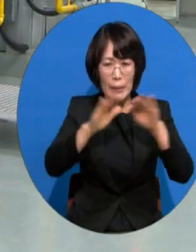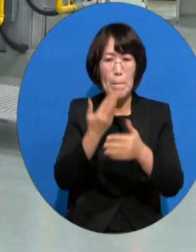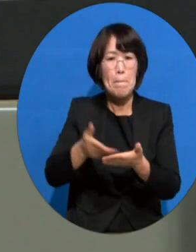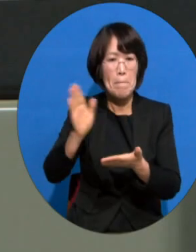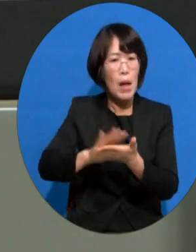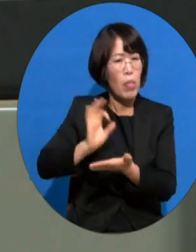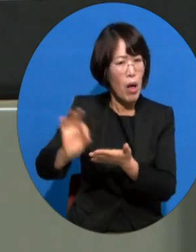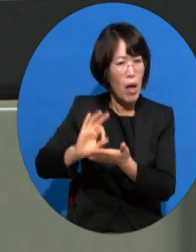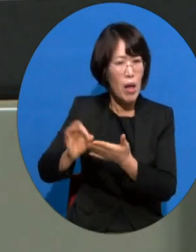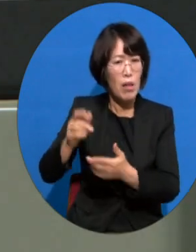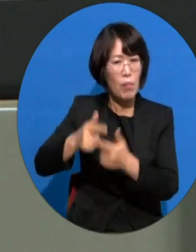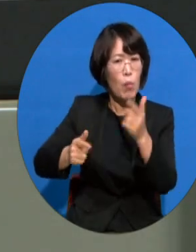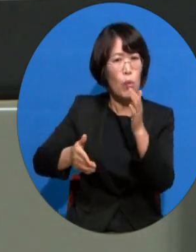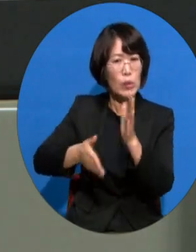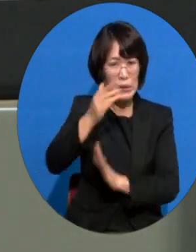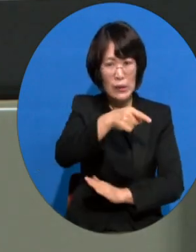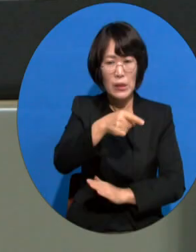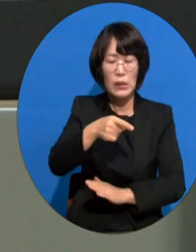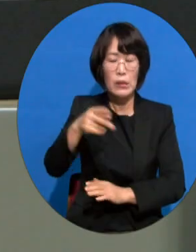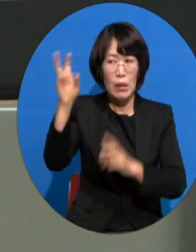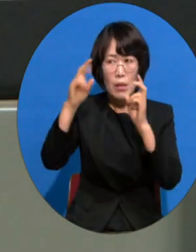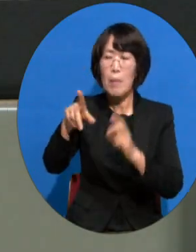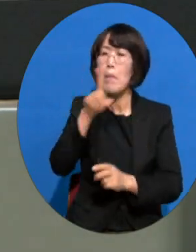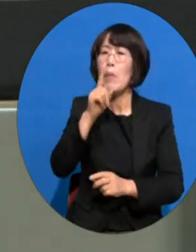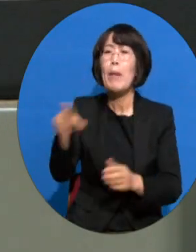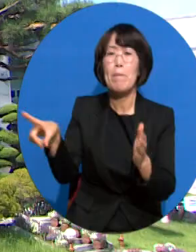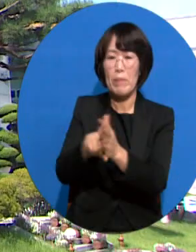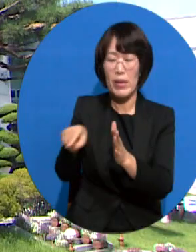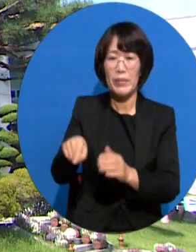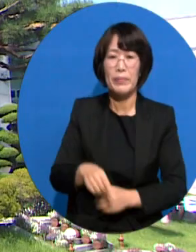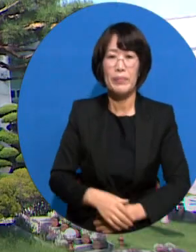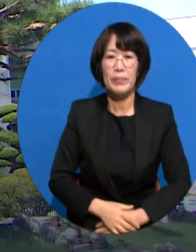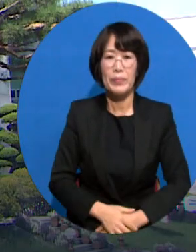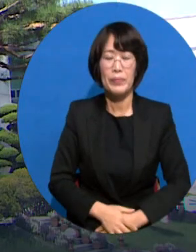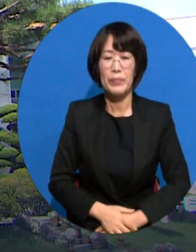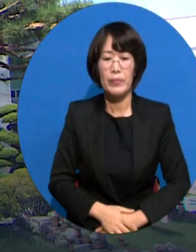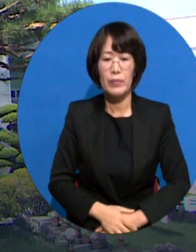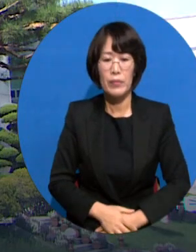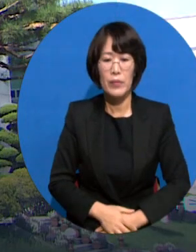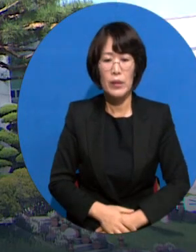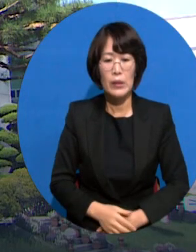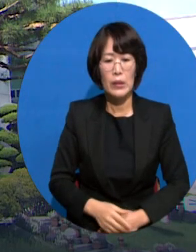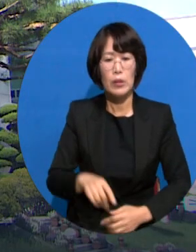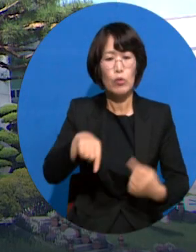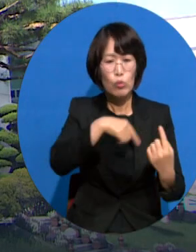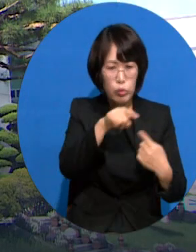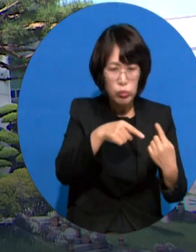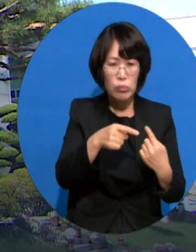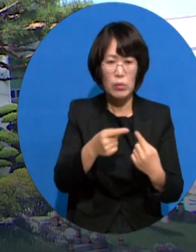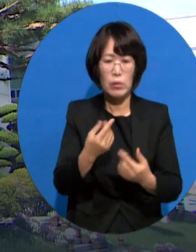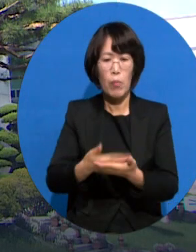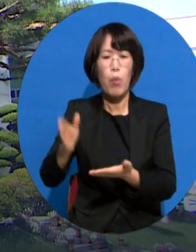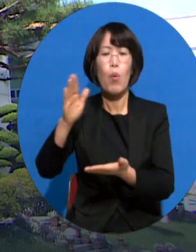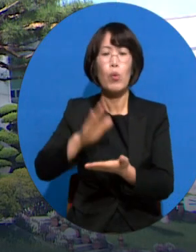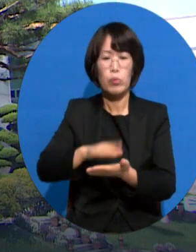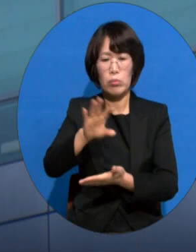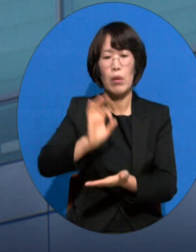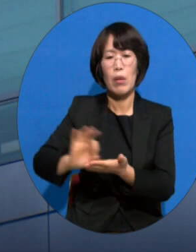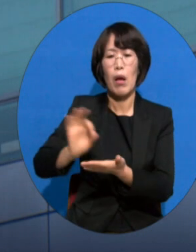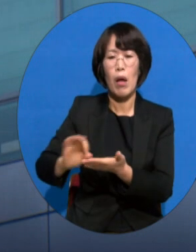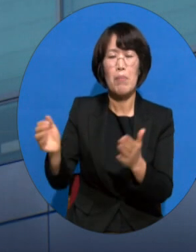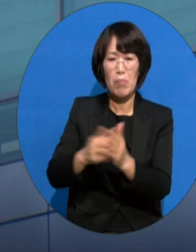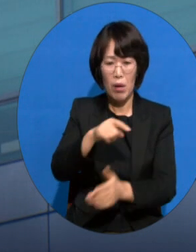업체의 말을 목포시는 100% 신뢰할 뿐입니다. 하체 운영자 시설 보수 및 그런 거에 다 썼죠.